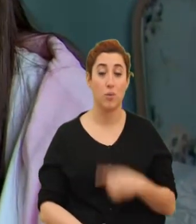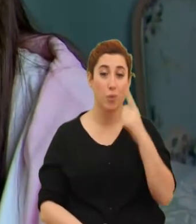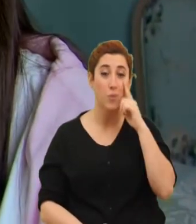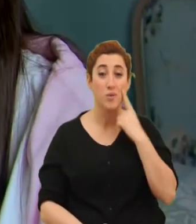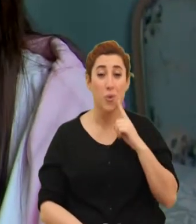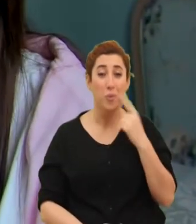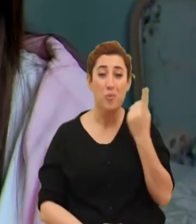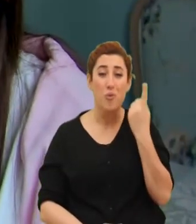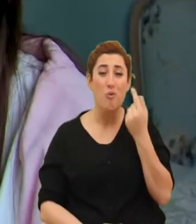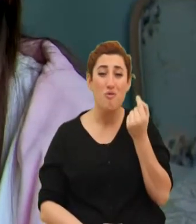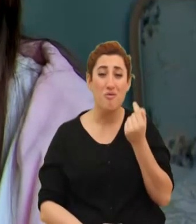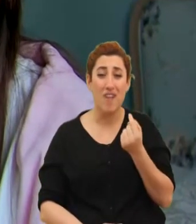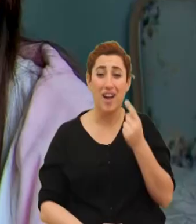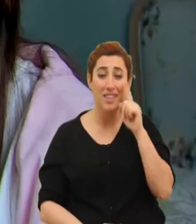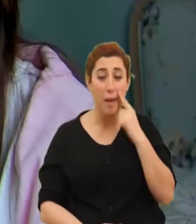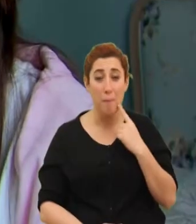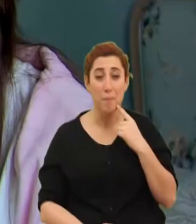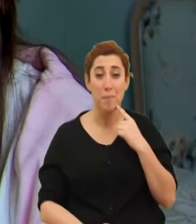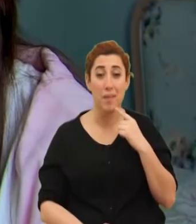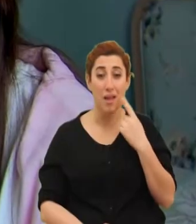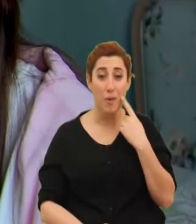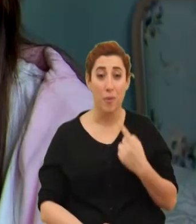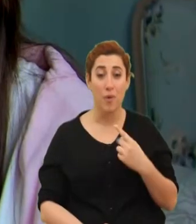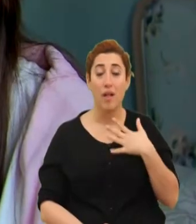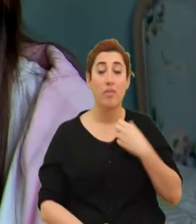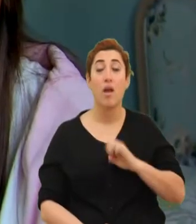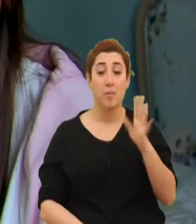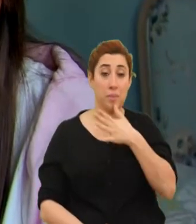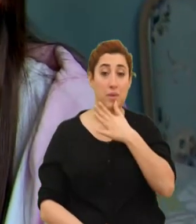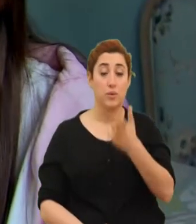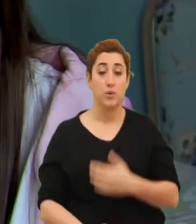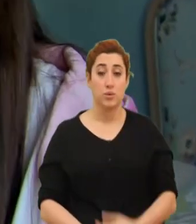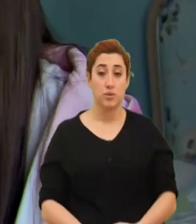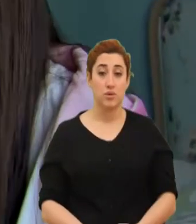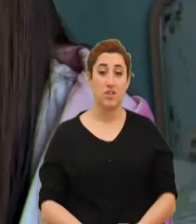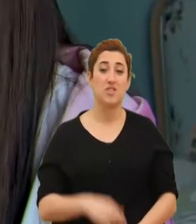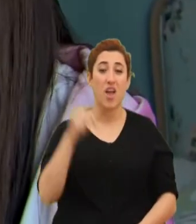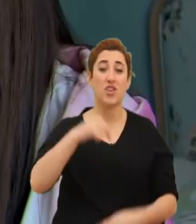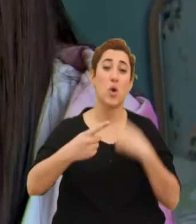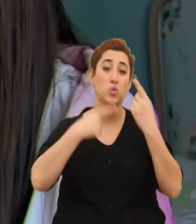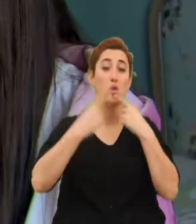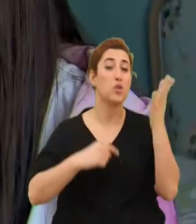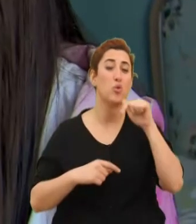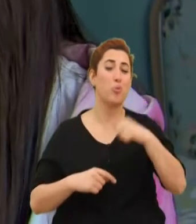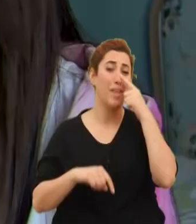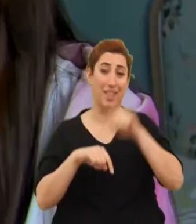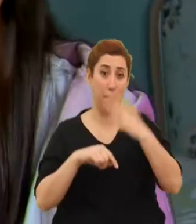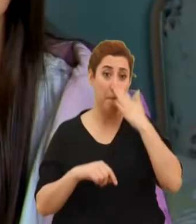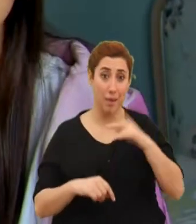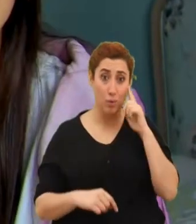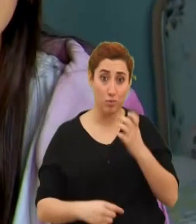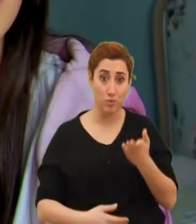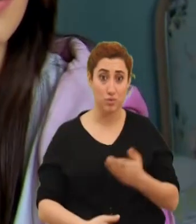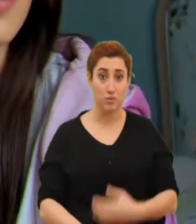Bak gözünden dökülecek... Tek bir damla yaşa dayanamam biliyorsun. Şimdi aşağıda söylediklerinden sonra buna inanmamı